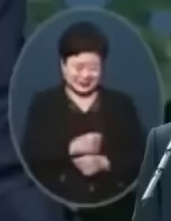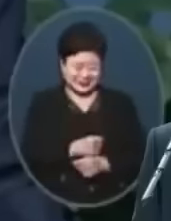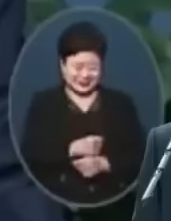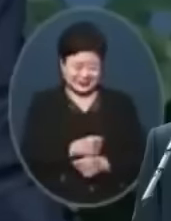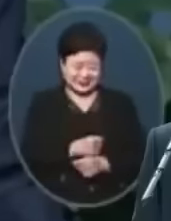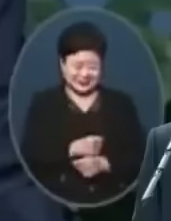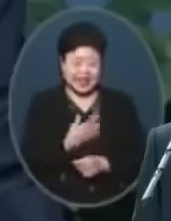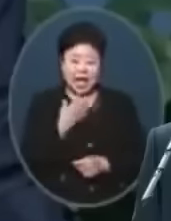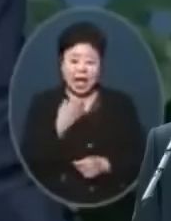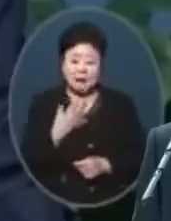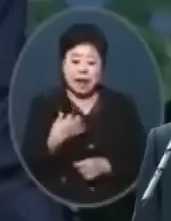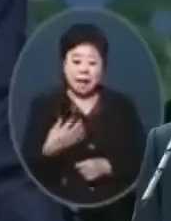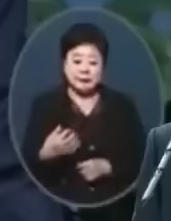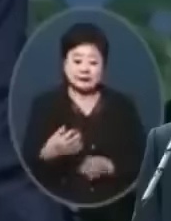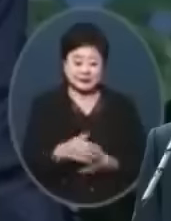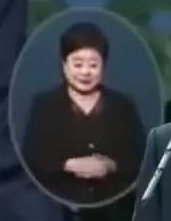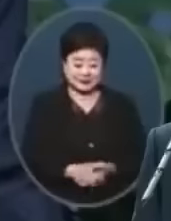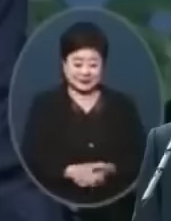그런데 아브라함은